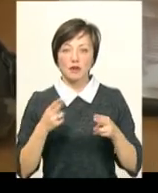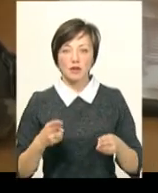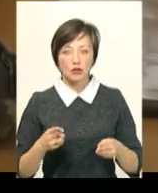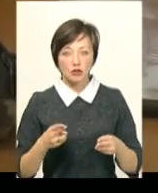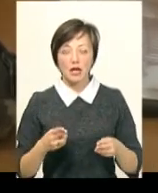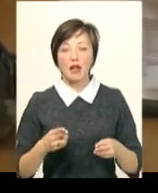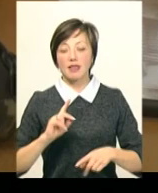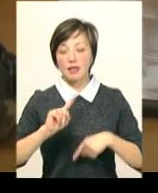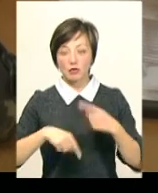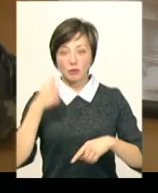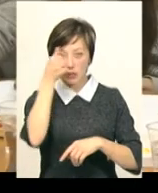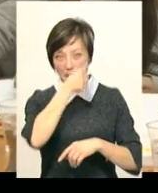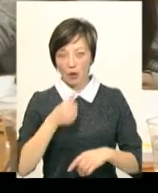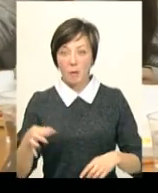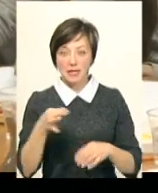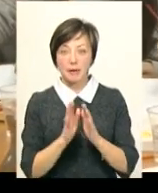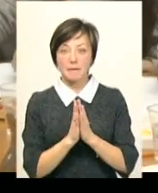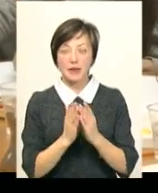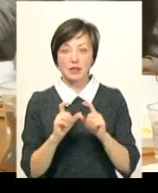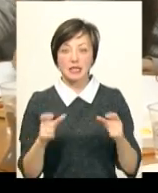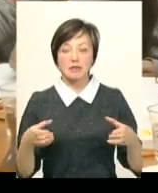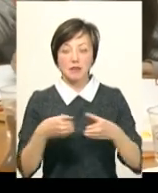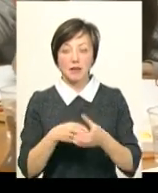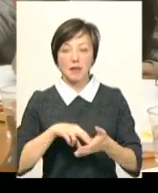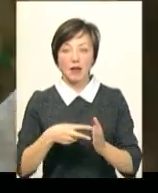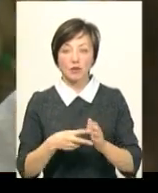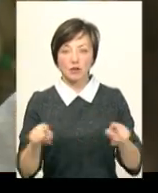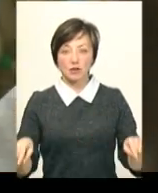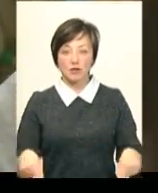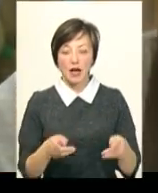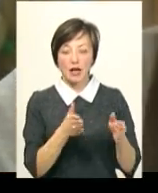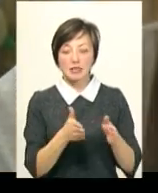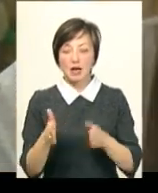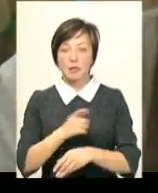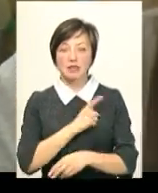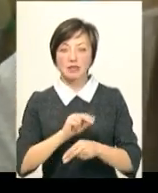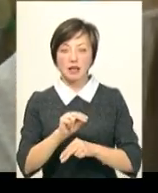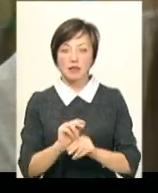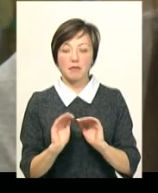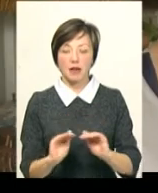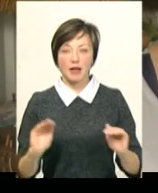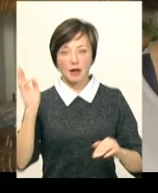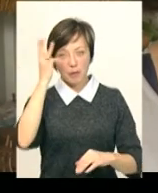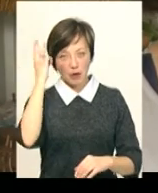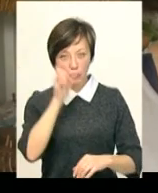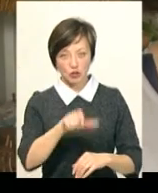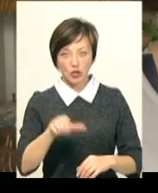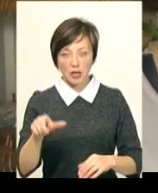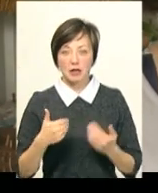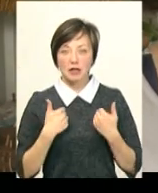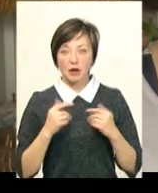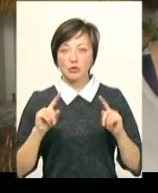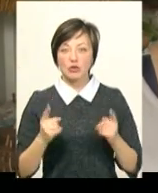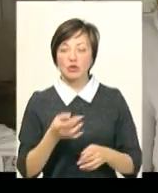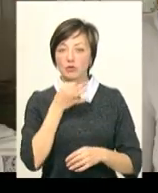Цимбалюк, на наступний рік в обласній бібліотеці спілка планує влаштувати серію майстер-класів для маленьких хмельничан. Нам дуже